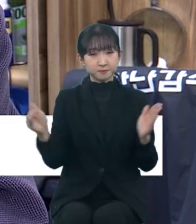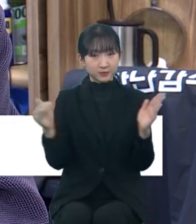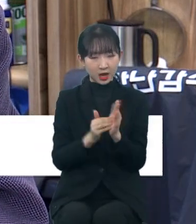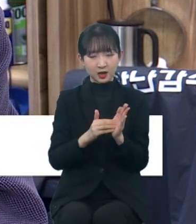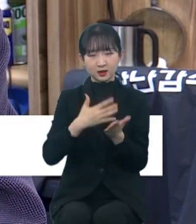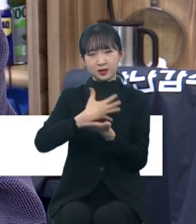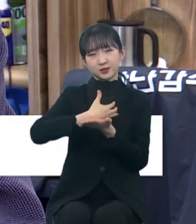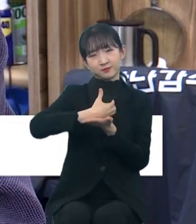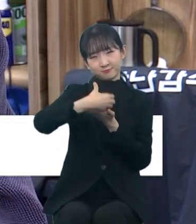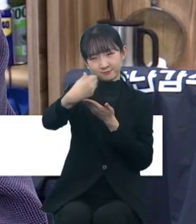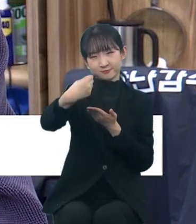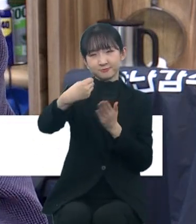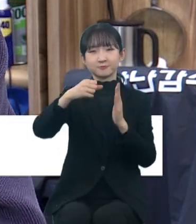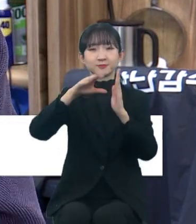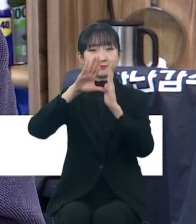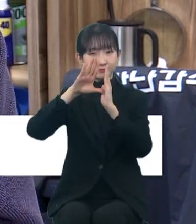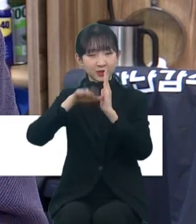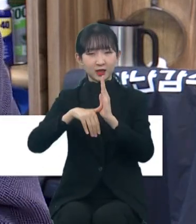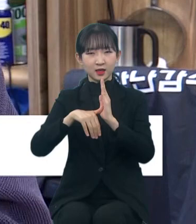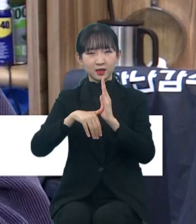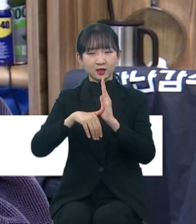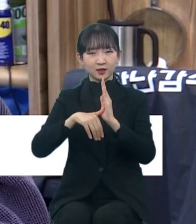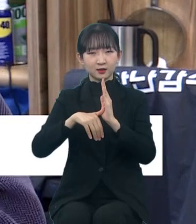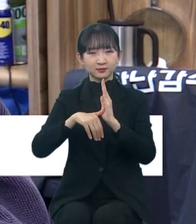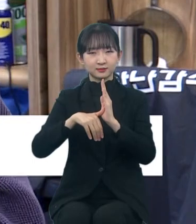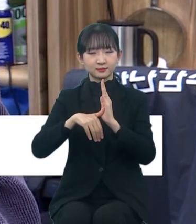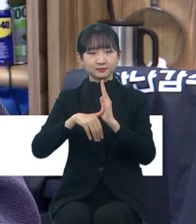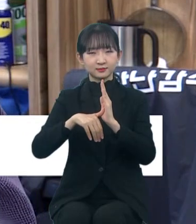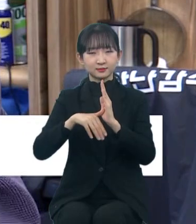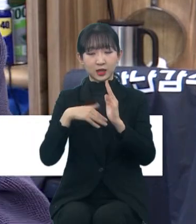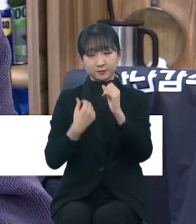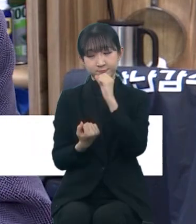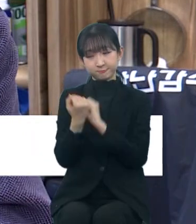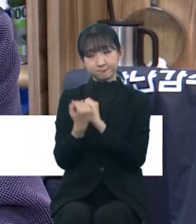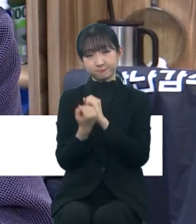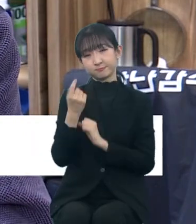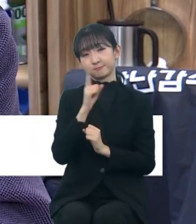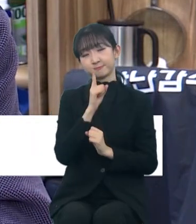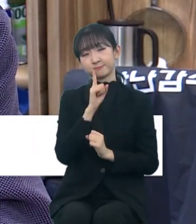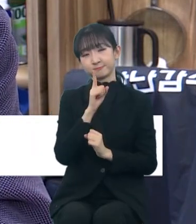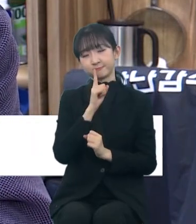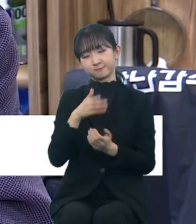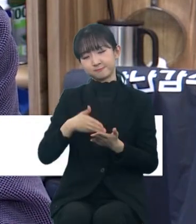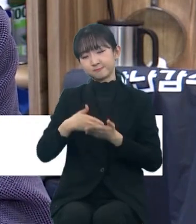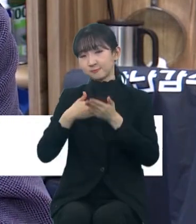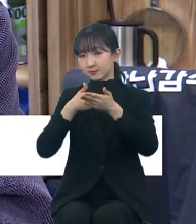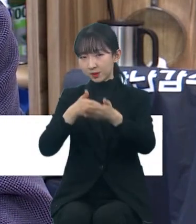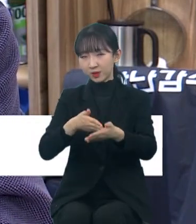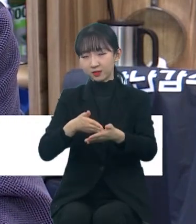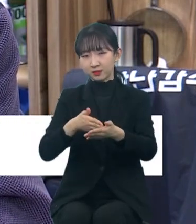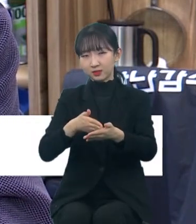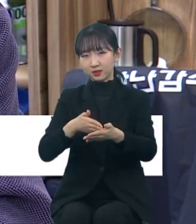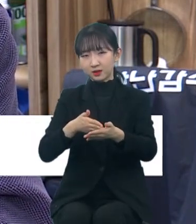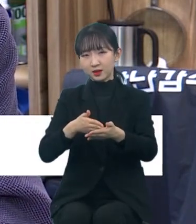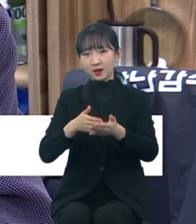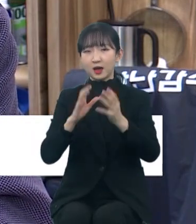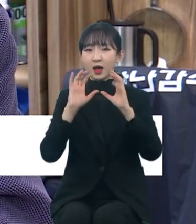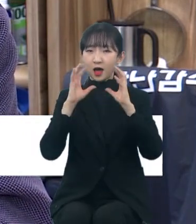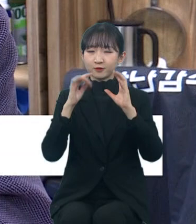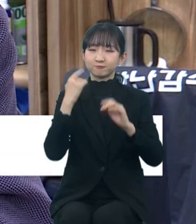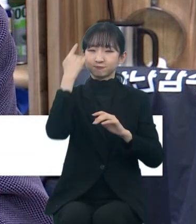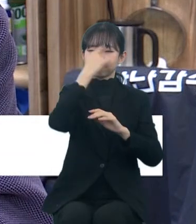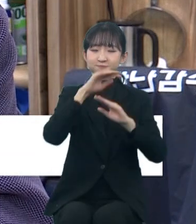가져갈 때 이제 고쳐서 우리가 이제 설명을 해주거든. 이거 이렇게 해서 이렇게 고쳤다 이렇게 설명을 해주면 애들이